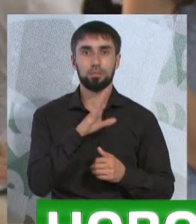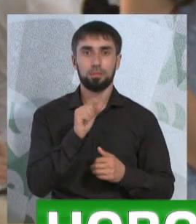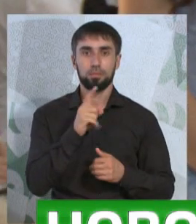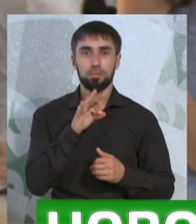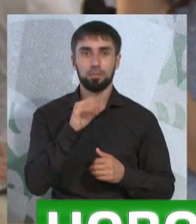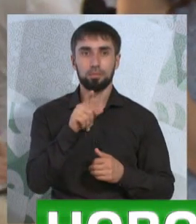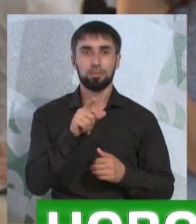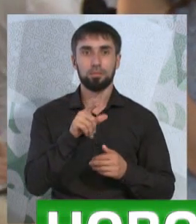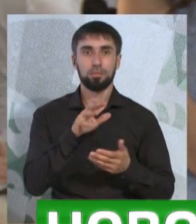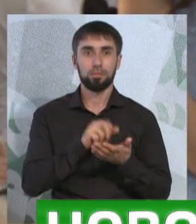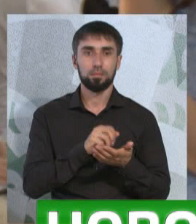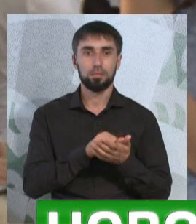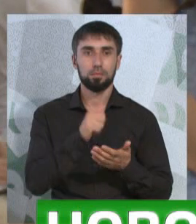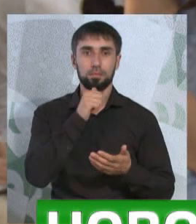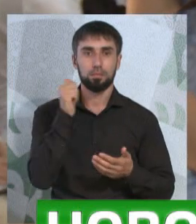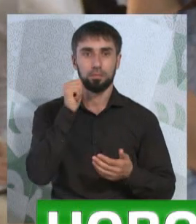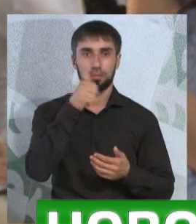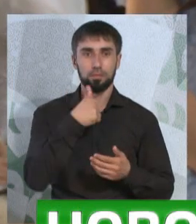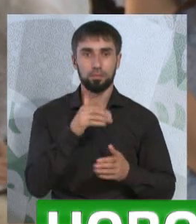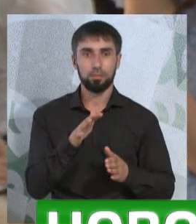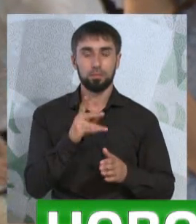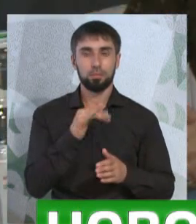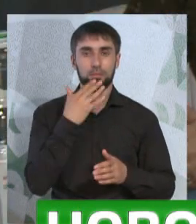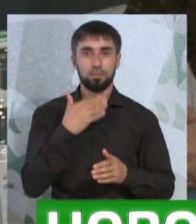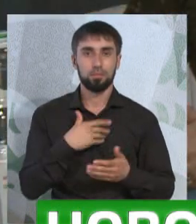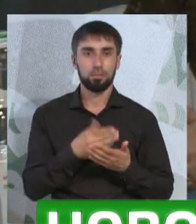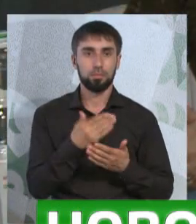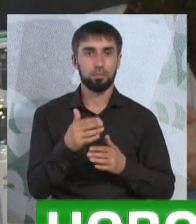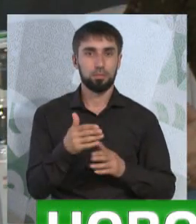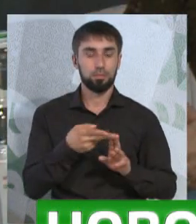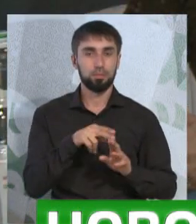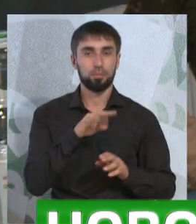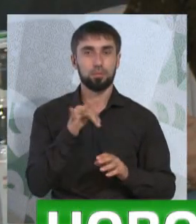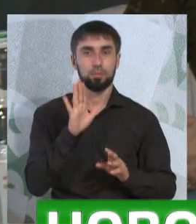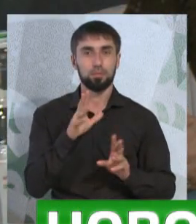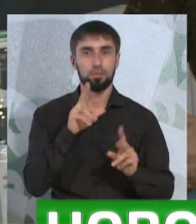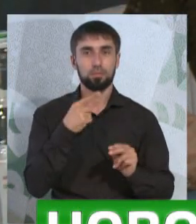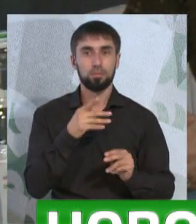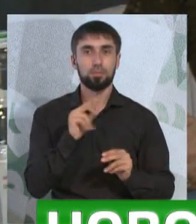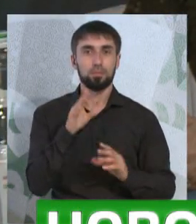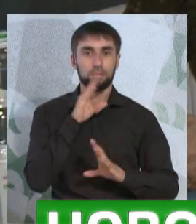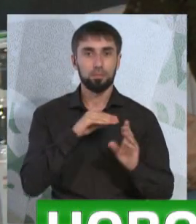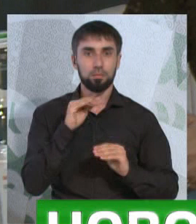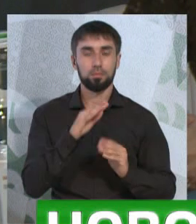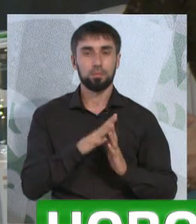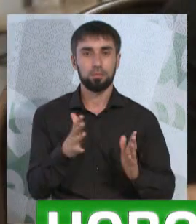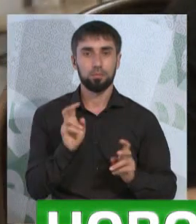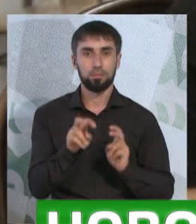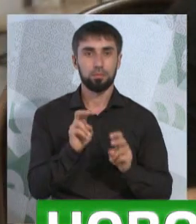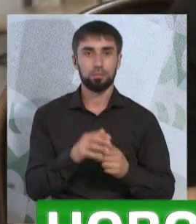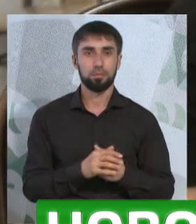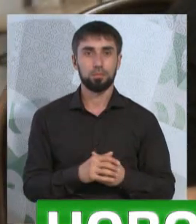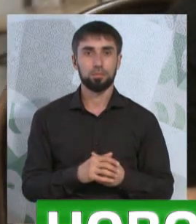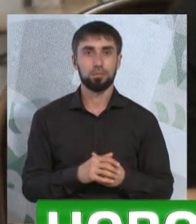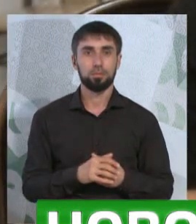только год назад, но уже успела полюбить это дело. Вот и в музей обещает приходить как можно чаще, в перерывах между парами.